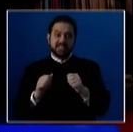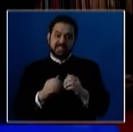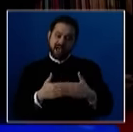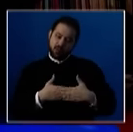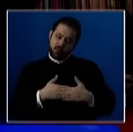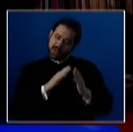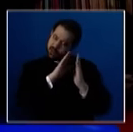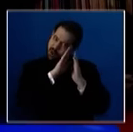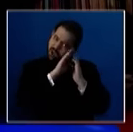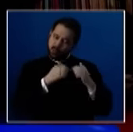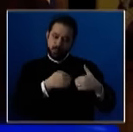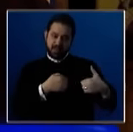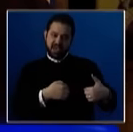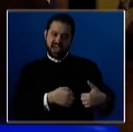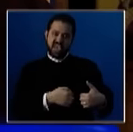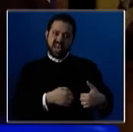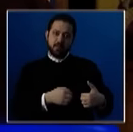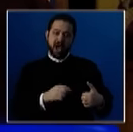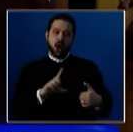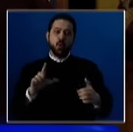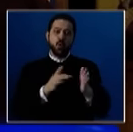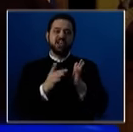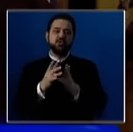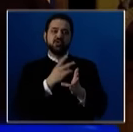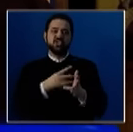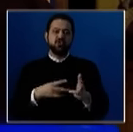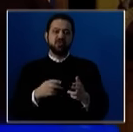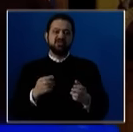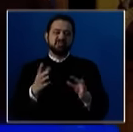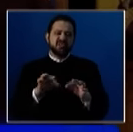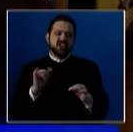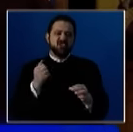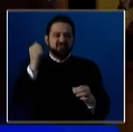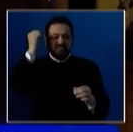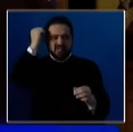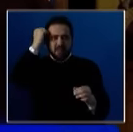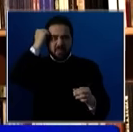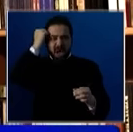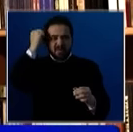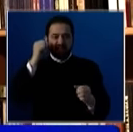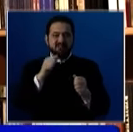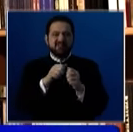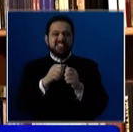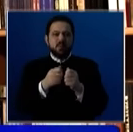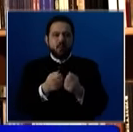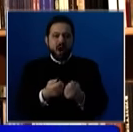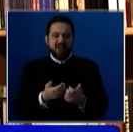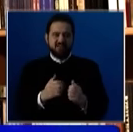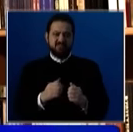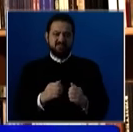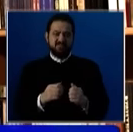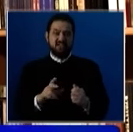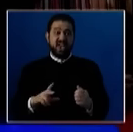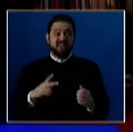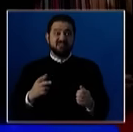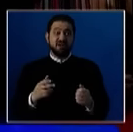lui, inima ta, chiar de rocă, de ar fi, cum a spus, se moaie. Deci există posibilitate pentru